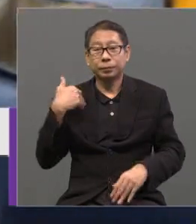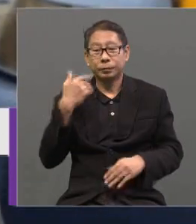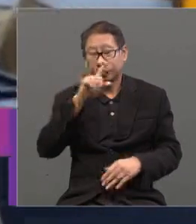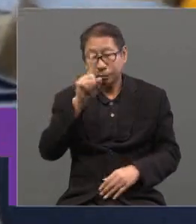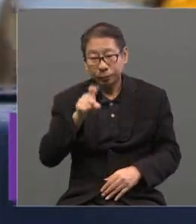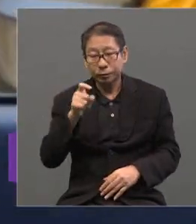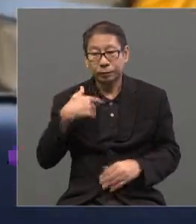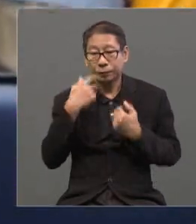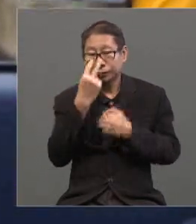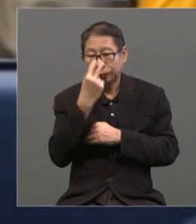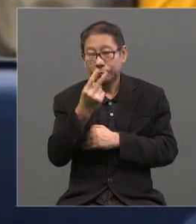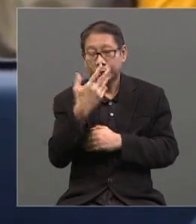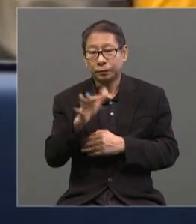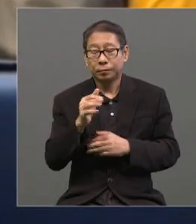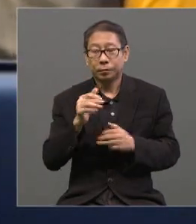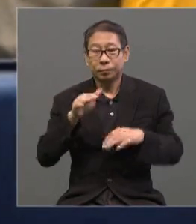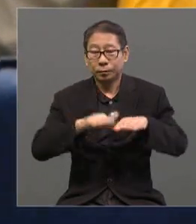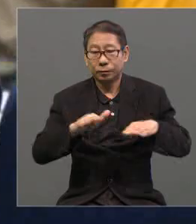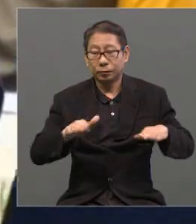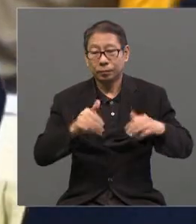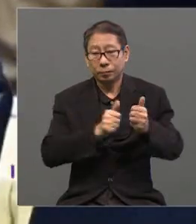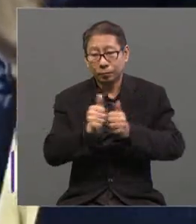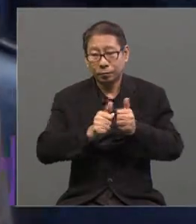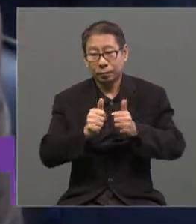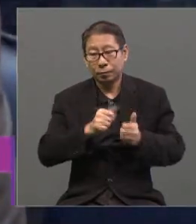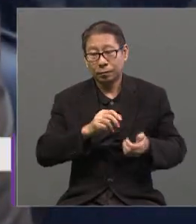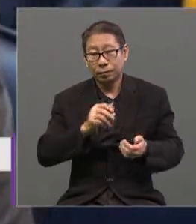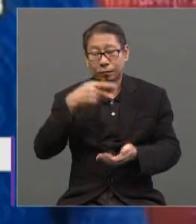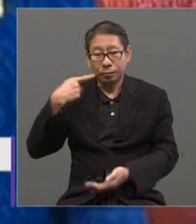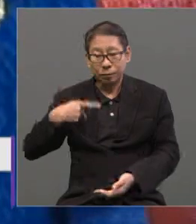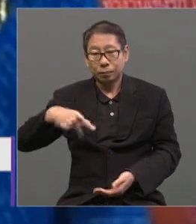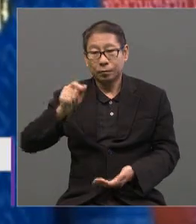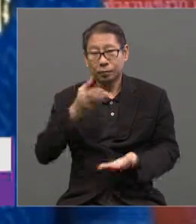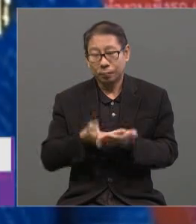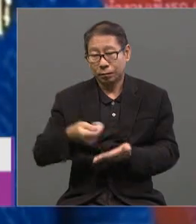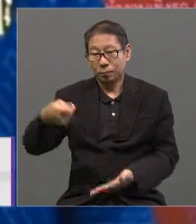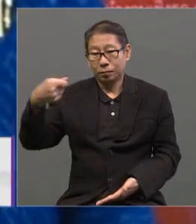กรณีที่มีการนำเด็กไปแข่งขันต่างๆแล้วได้รับผลประโยชน์ด้วย